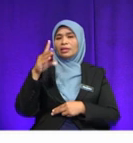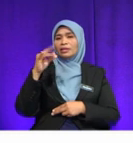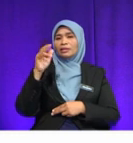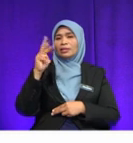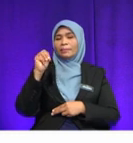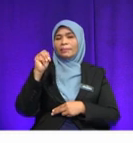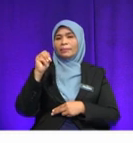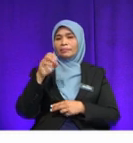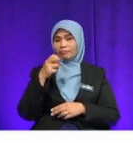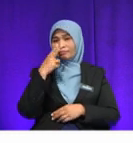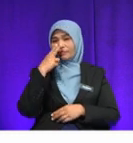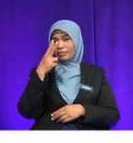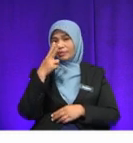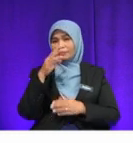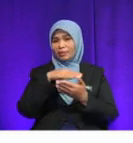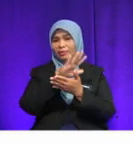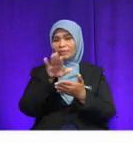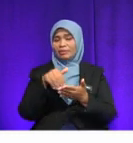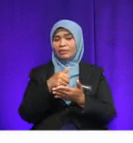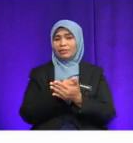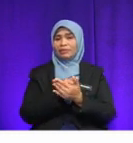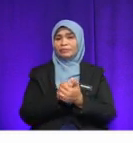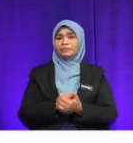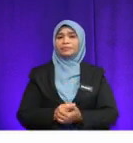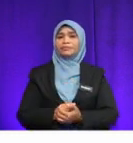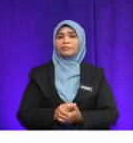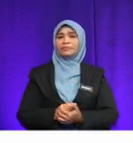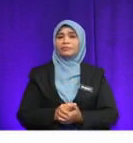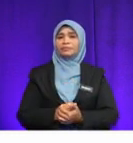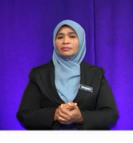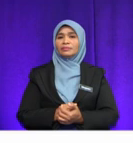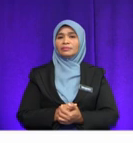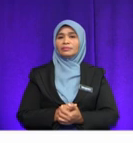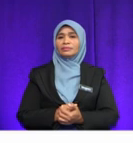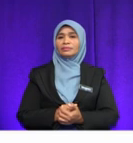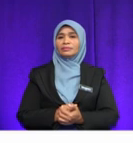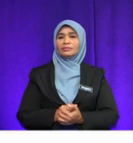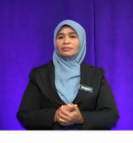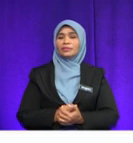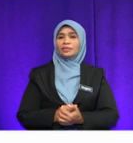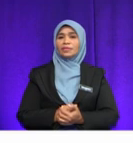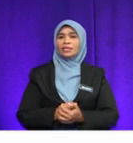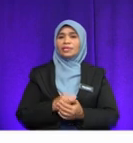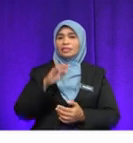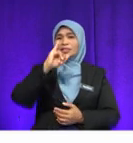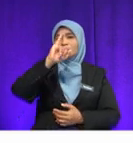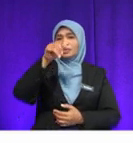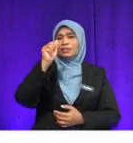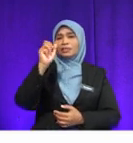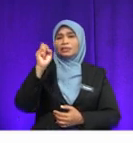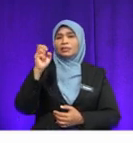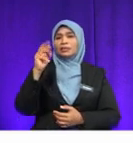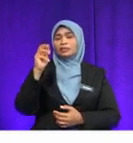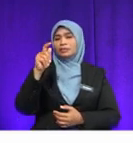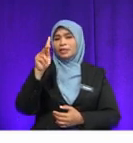Kenapa Historia Siapa yang nampak angkat kaki hijau Oke kalau nampak ya oke jamak takdim